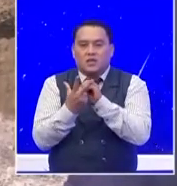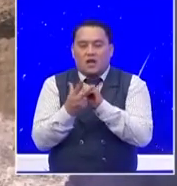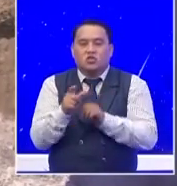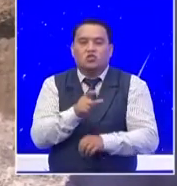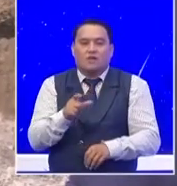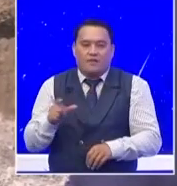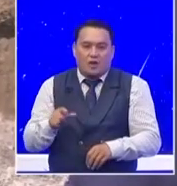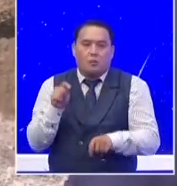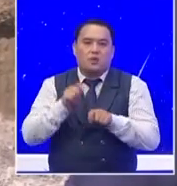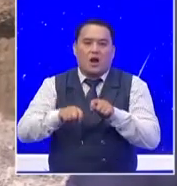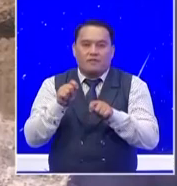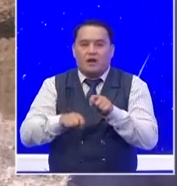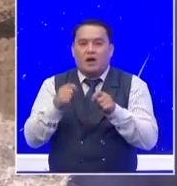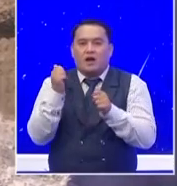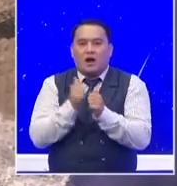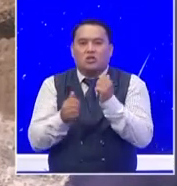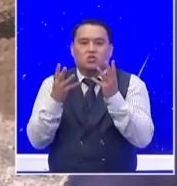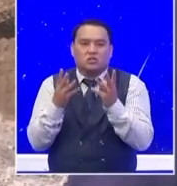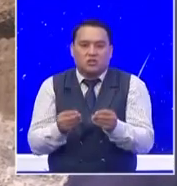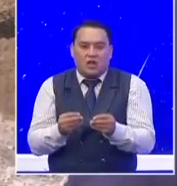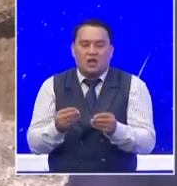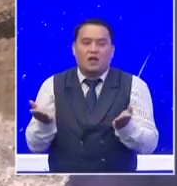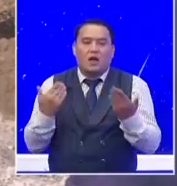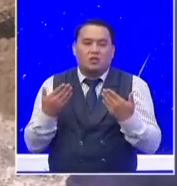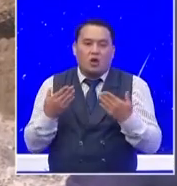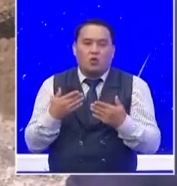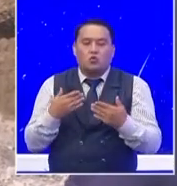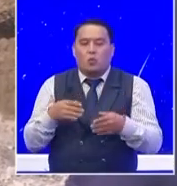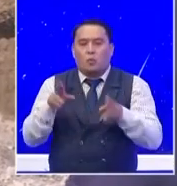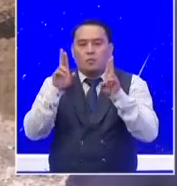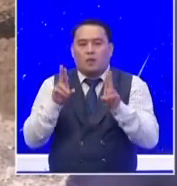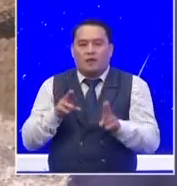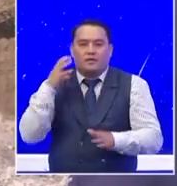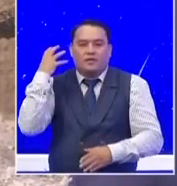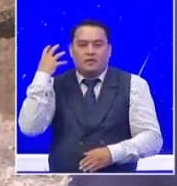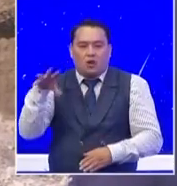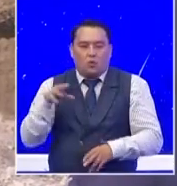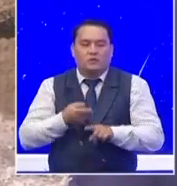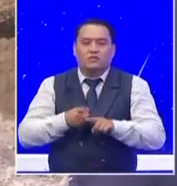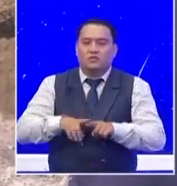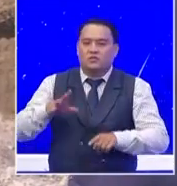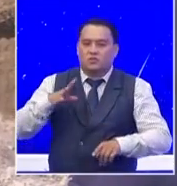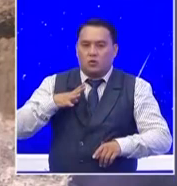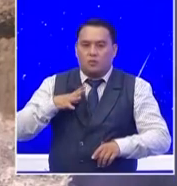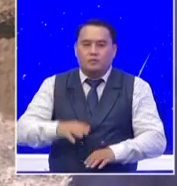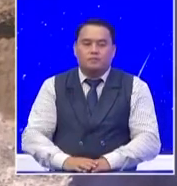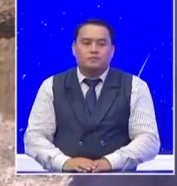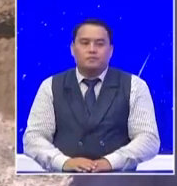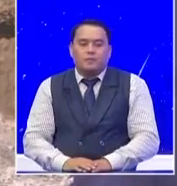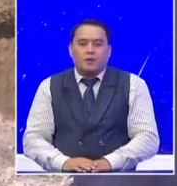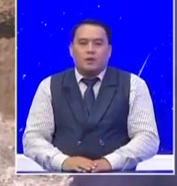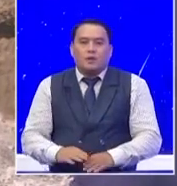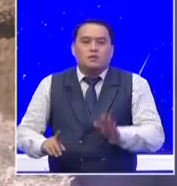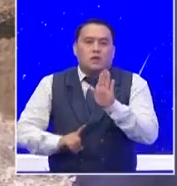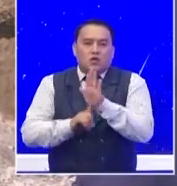Рейдовые мероприятия проводятся ежедневно, однако не все отдыхающие соблюдают меры безопасности, как на берегу, так и на воде. С начала